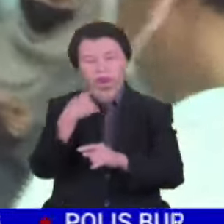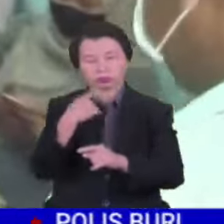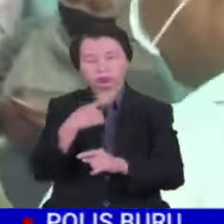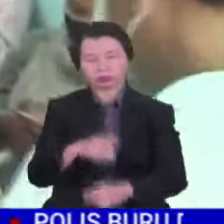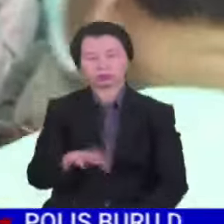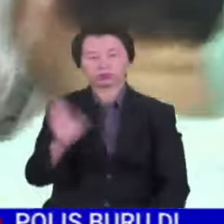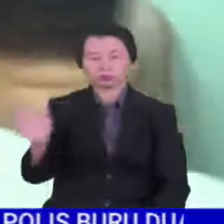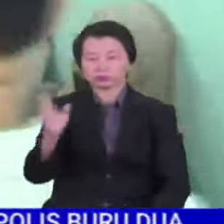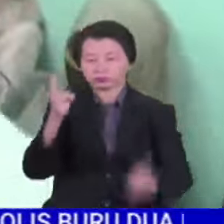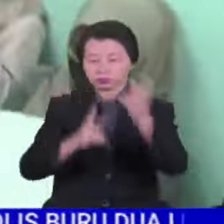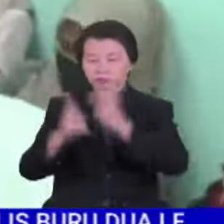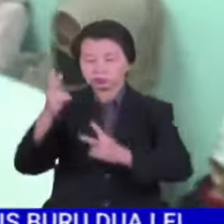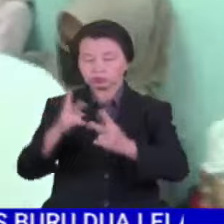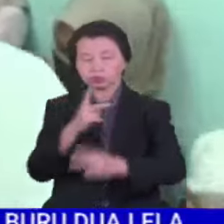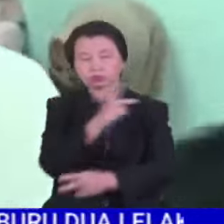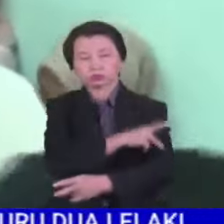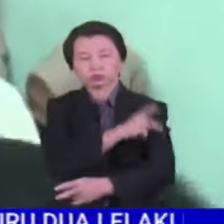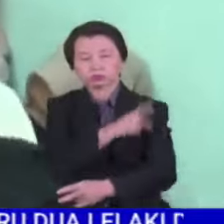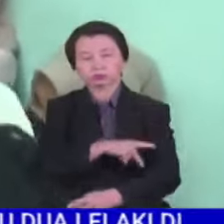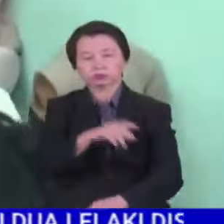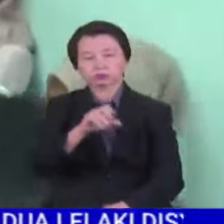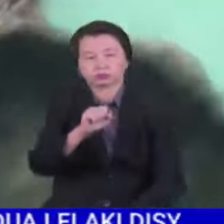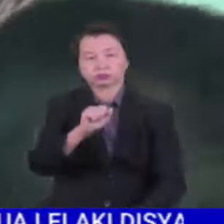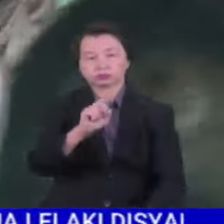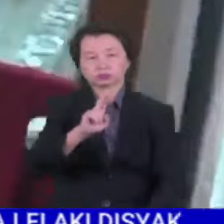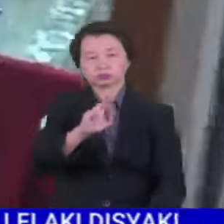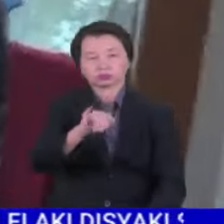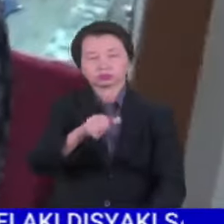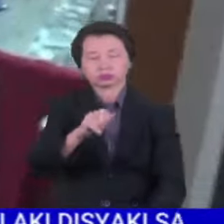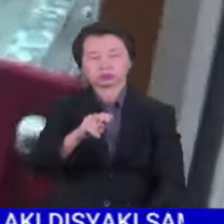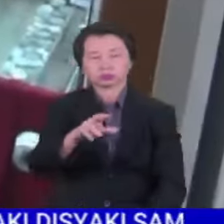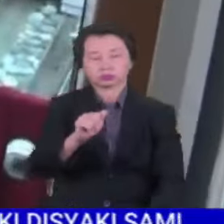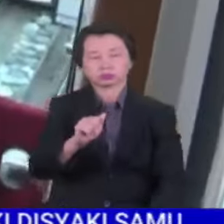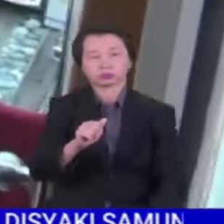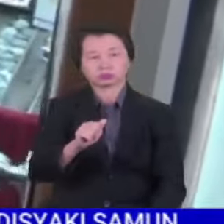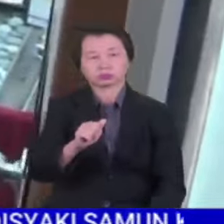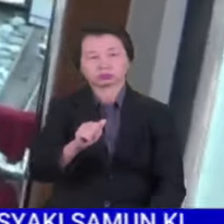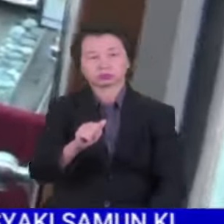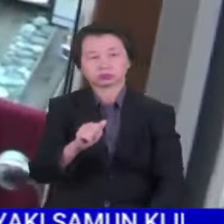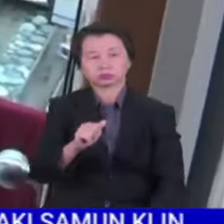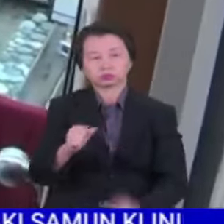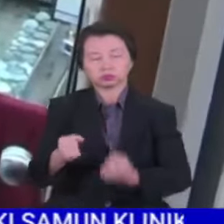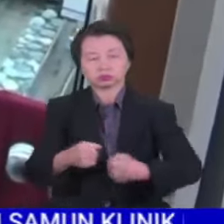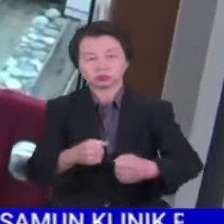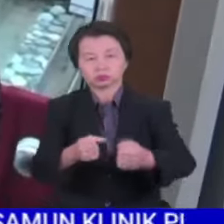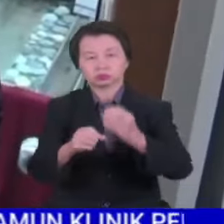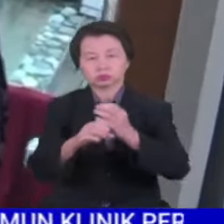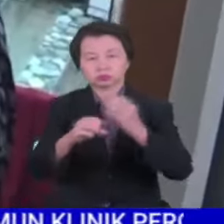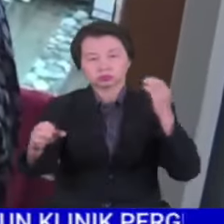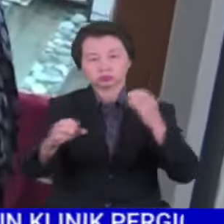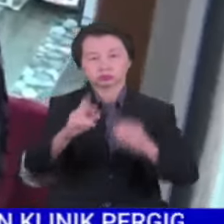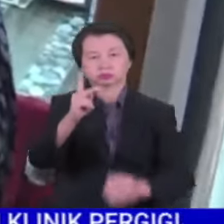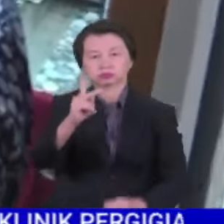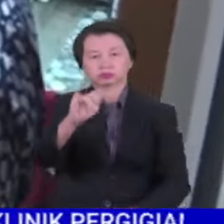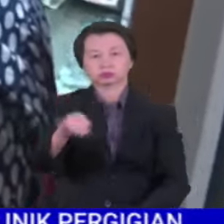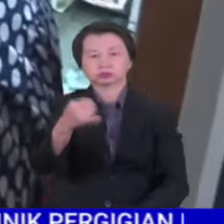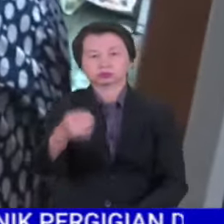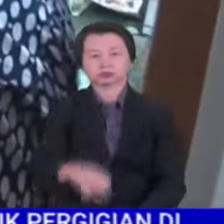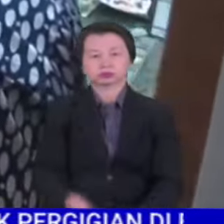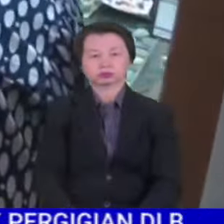Beliau terdahulu melawat klinik komuniti Saujana Muda Utama bersama calon BN Parlimen Sungai Buloh, Khairi Jamaluddin.